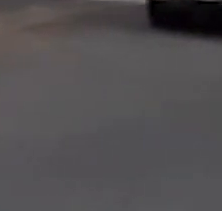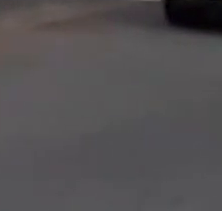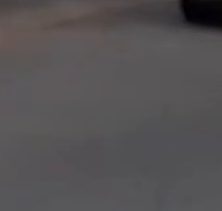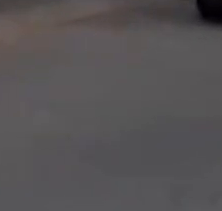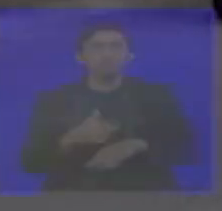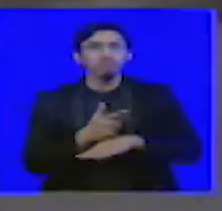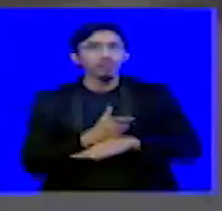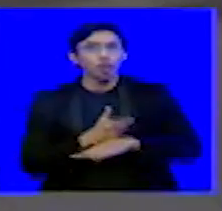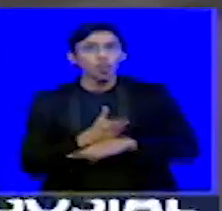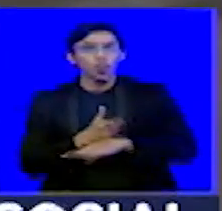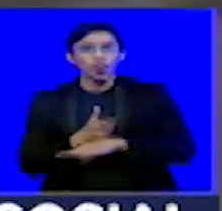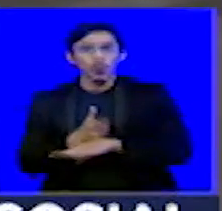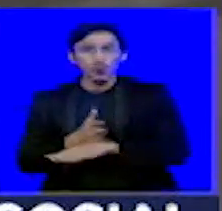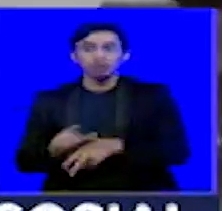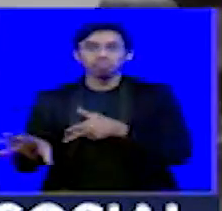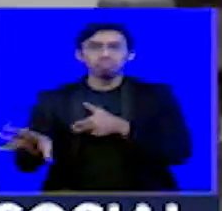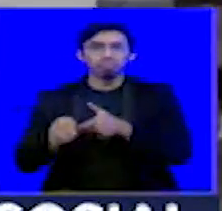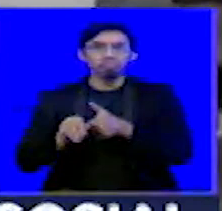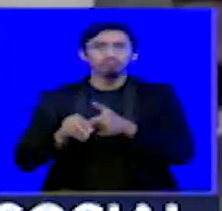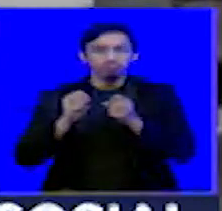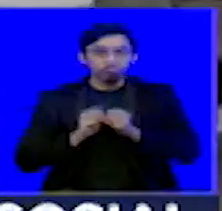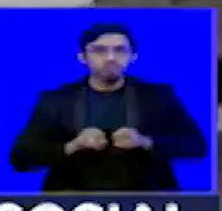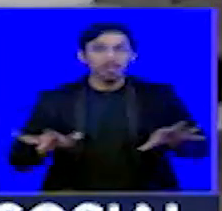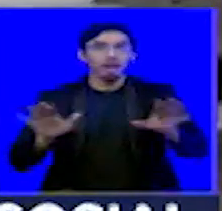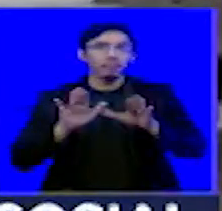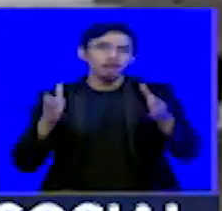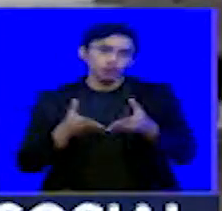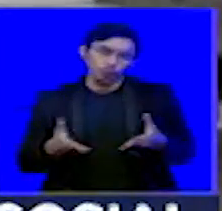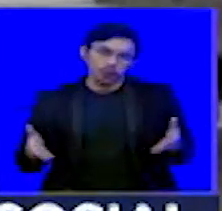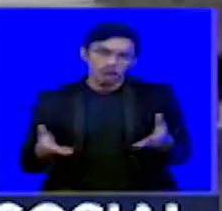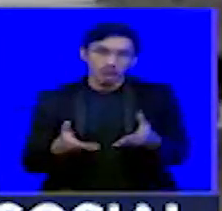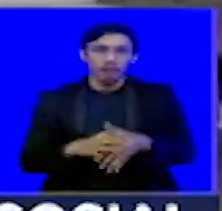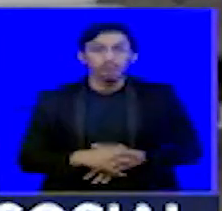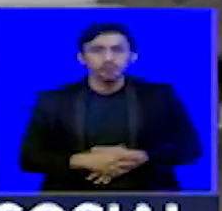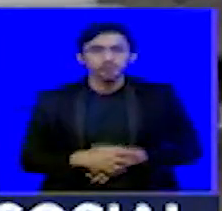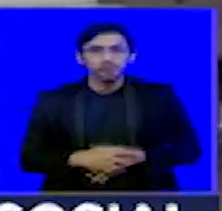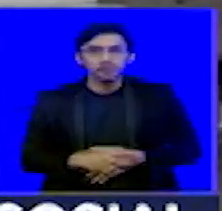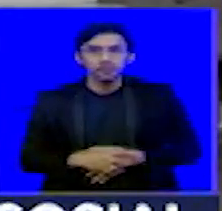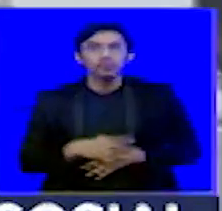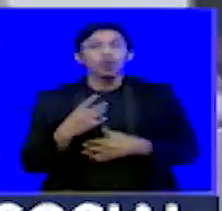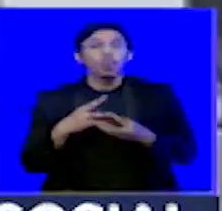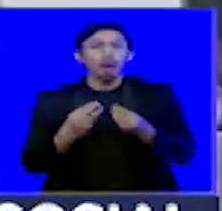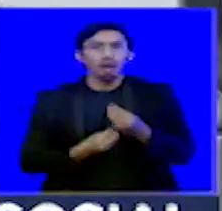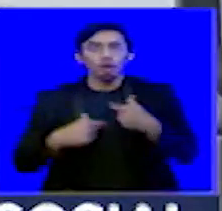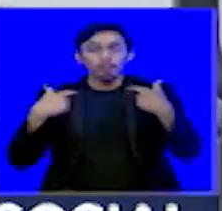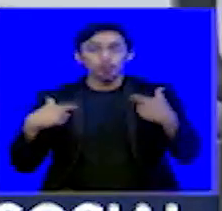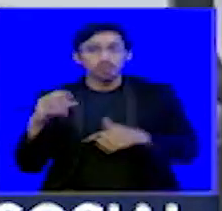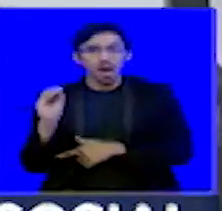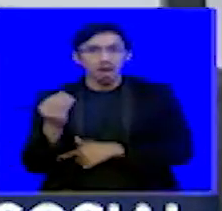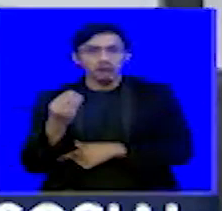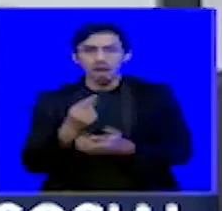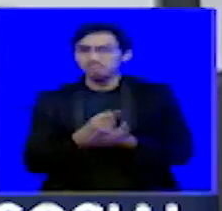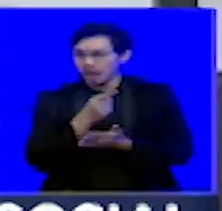pun viral di media sosial. Sementara itu, terkait penjualan daging anjing di Pasar Senen, Wakil Gubernur DKI Jakarta mengancam akan memberikan sanksi